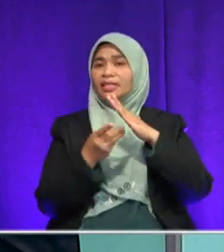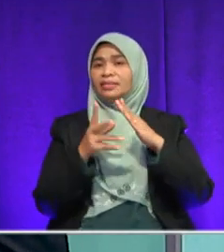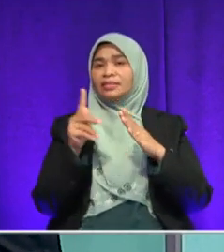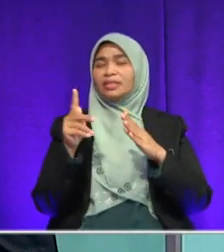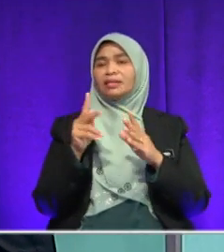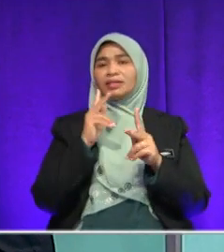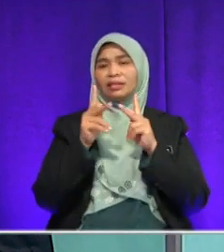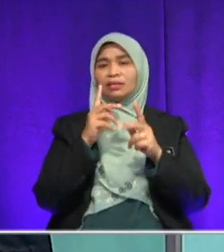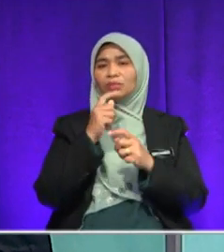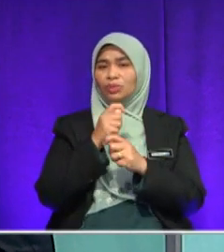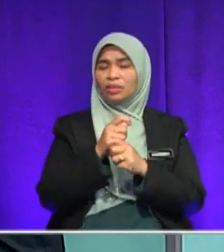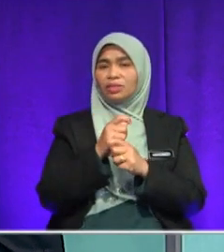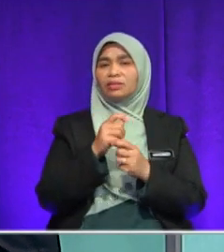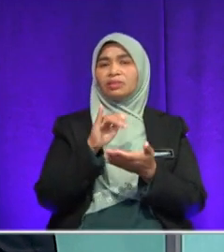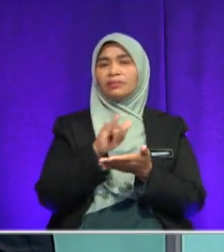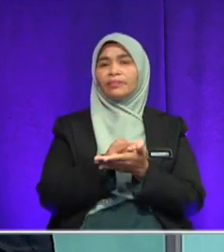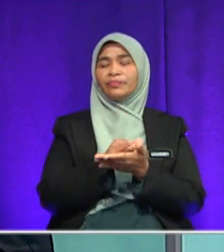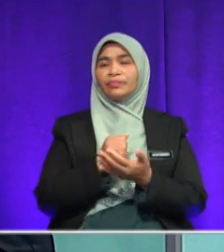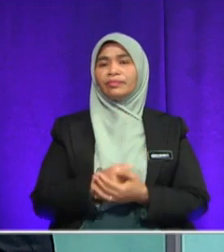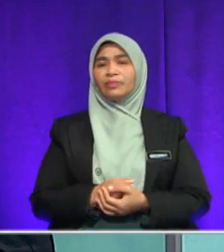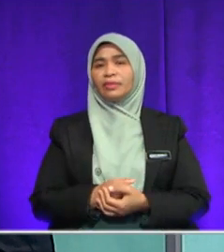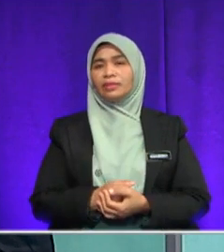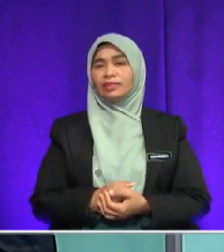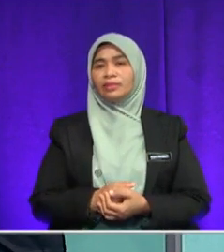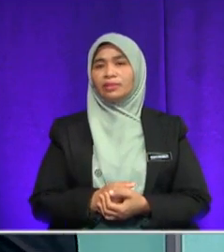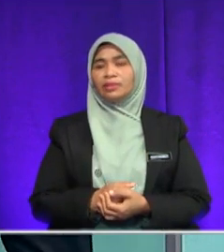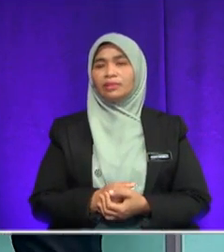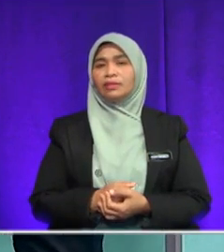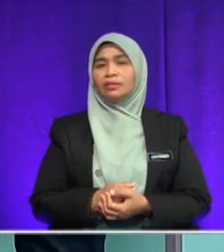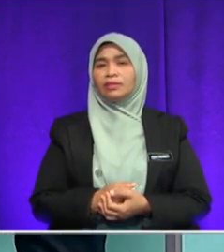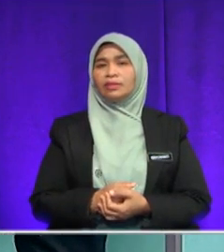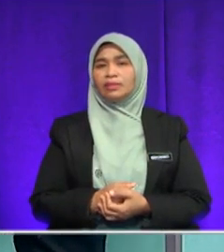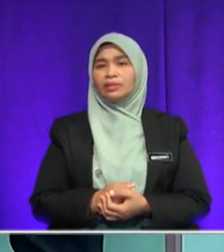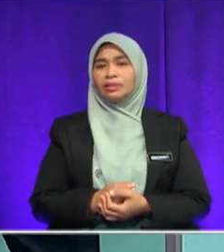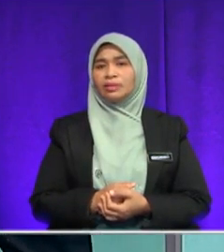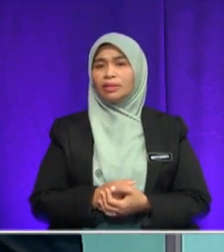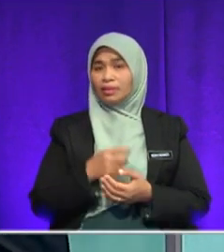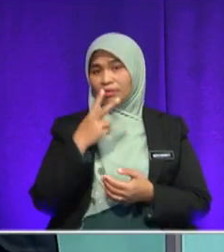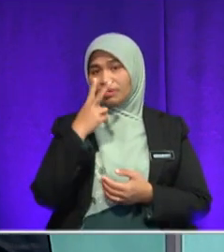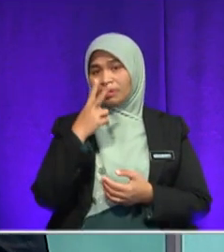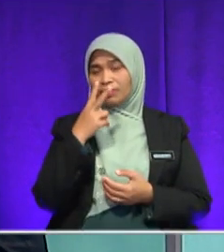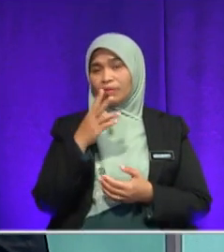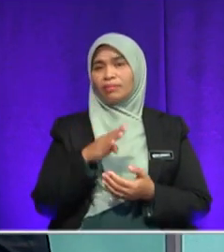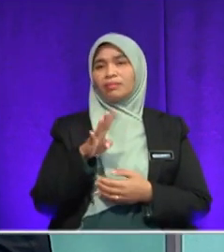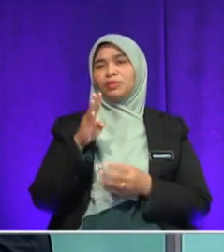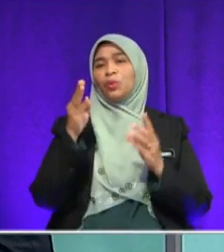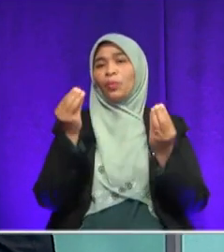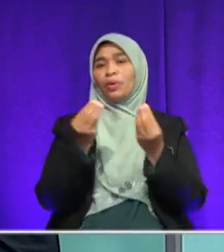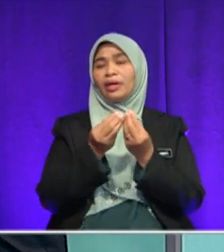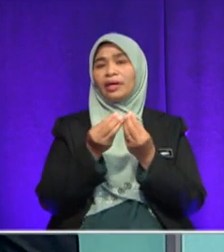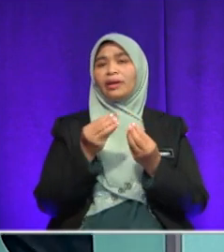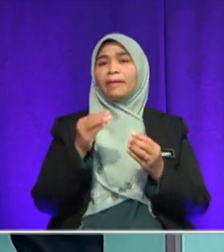tugas terangkan, jumlah markah di sebelah kanan kita bahagikan dengan